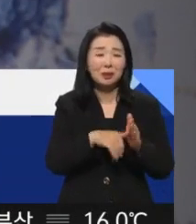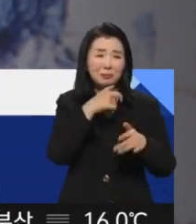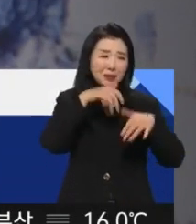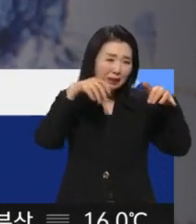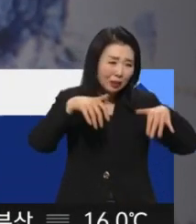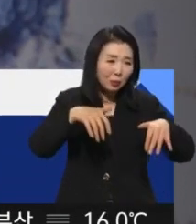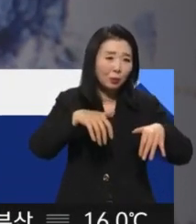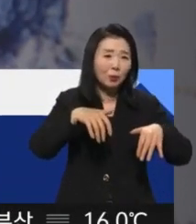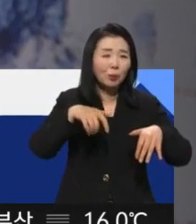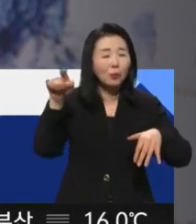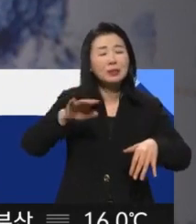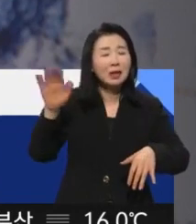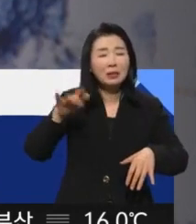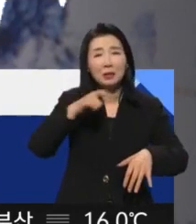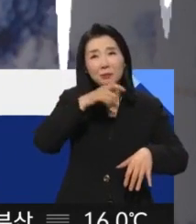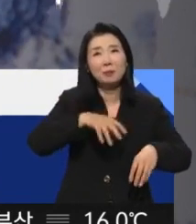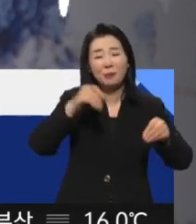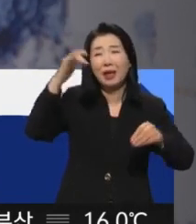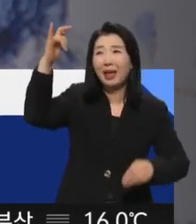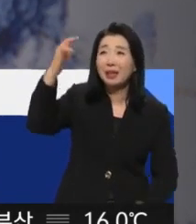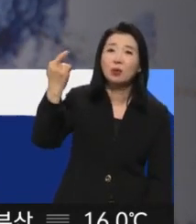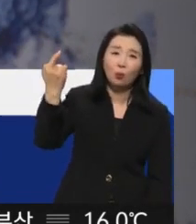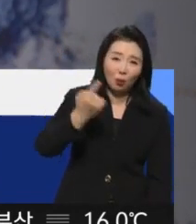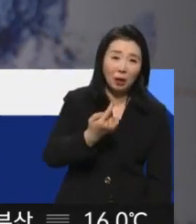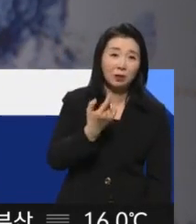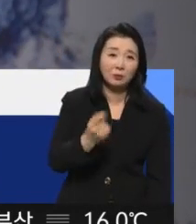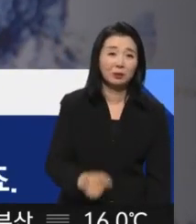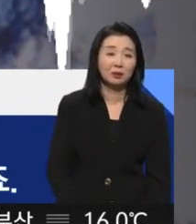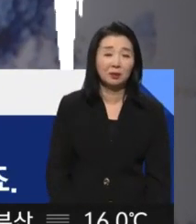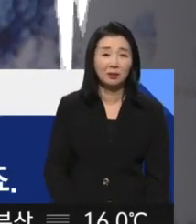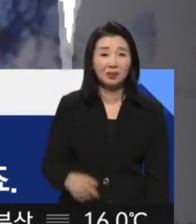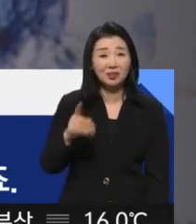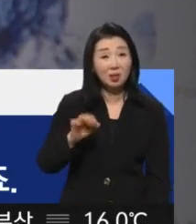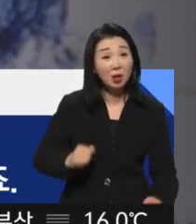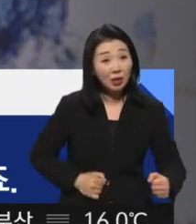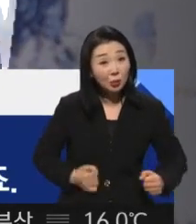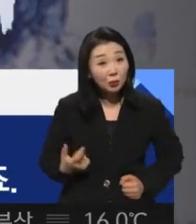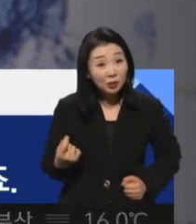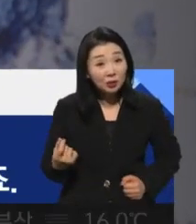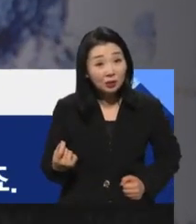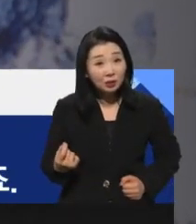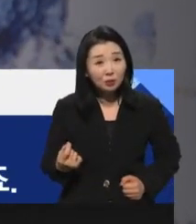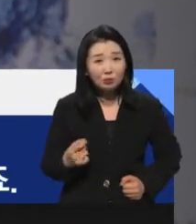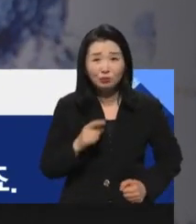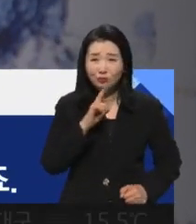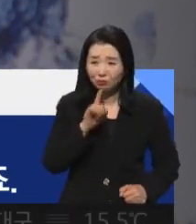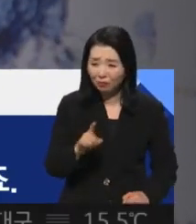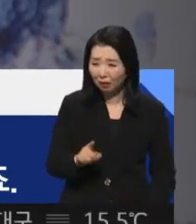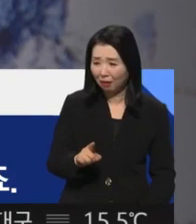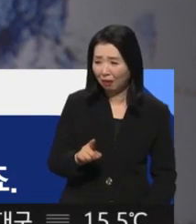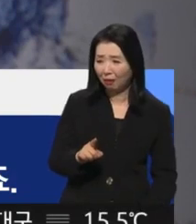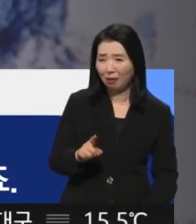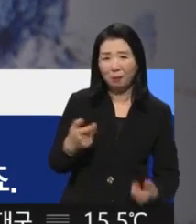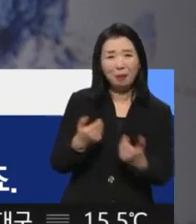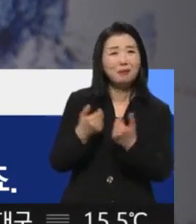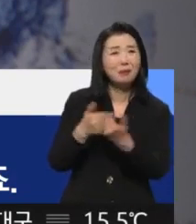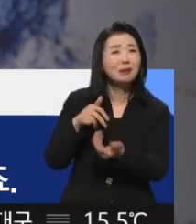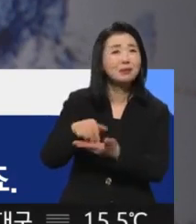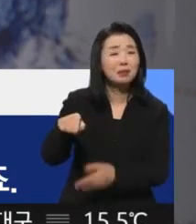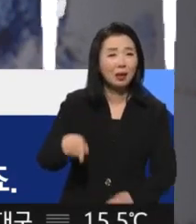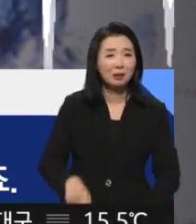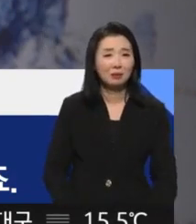건 아니죠. 비는 멈추게 돼 있고 햇살은 들게 돼 있어요. 청개구리입니까 그분들이? 무슨 일만 있으면 좀 거꾸로 가는 분들 아닙니까?